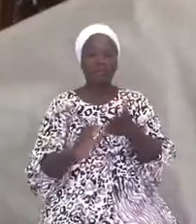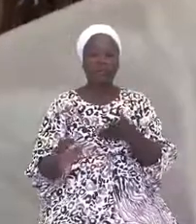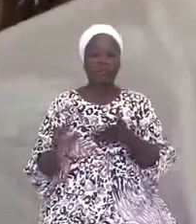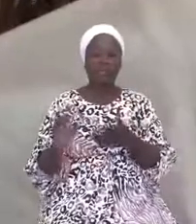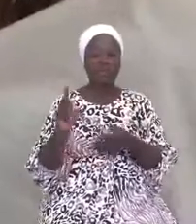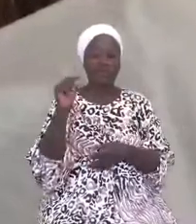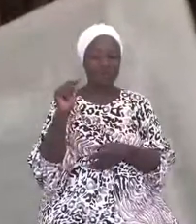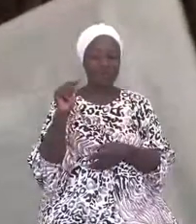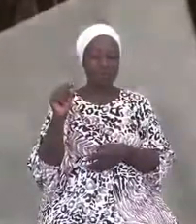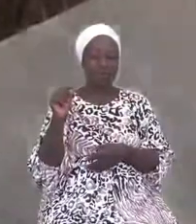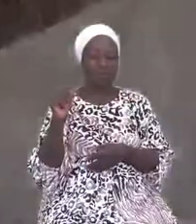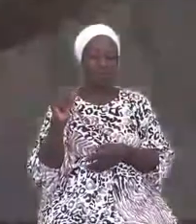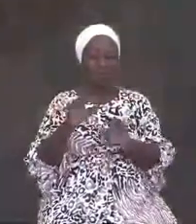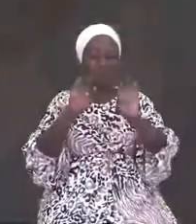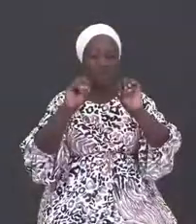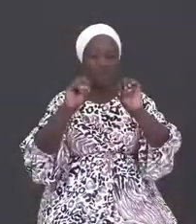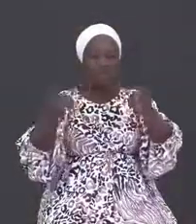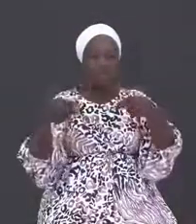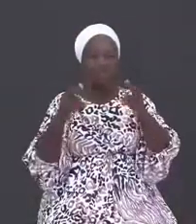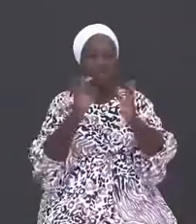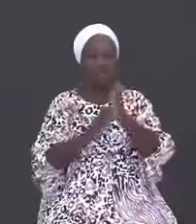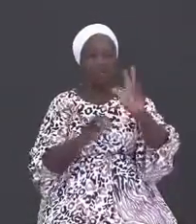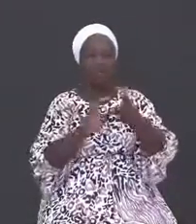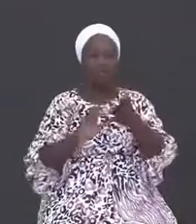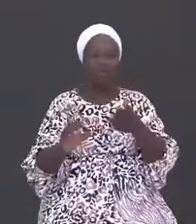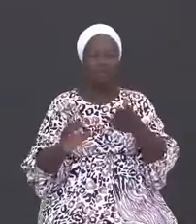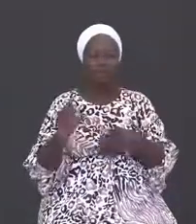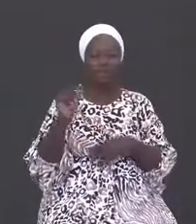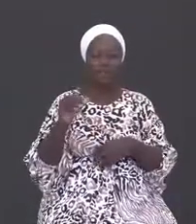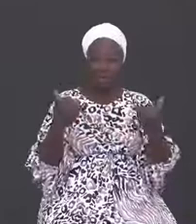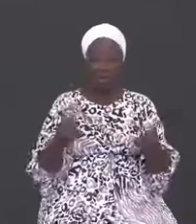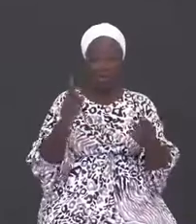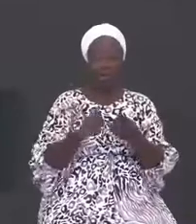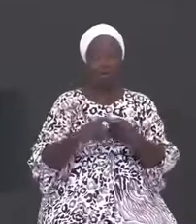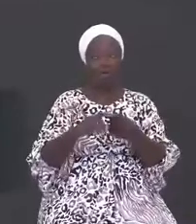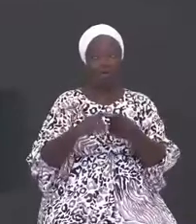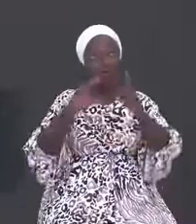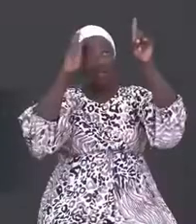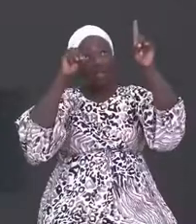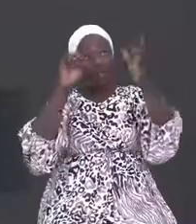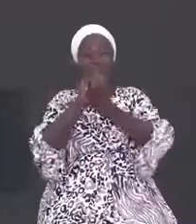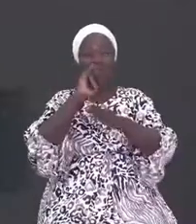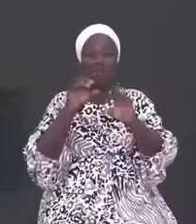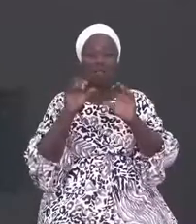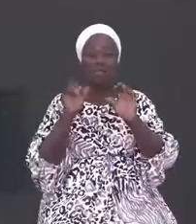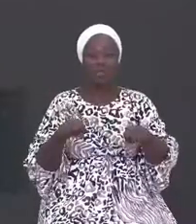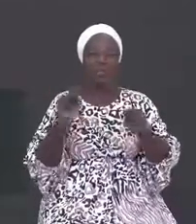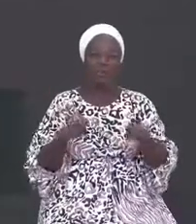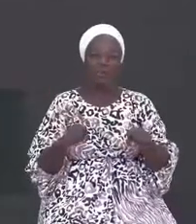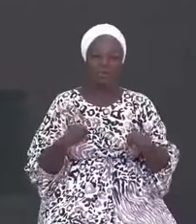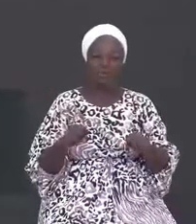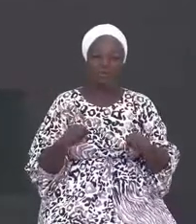chapitre 3 verset 20 Ephésiens 3 20 il faisait 3 20